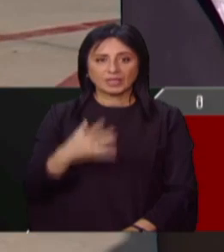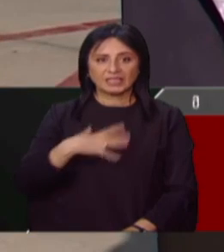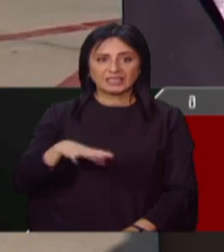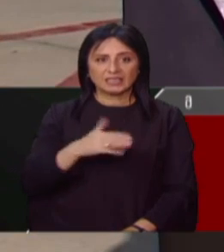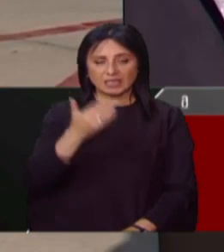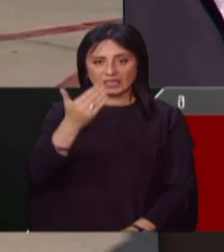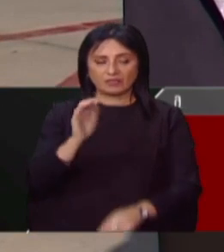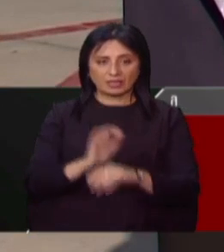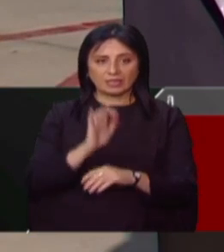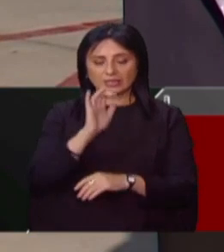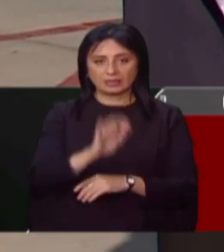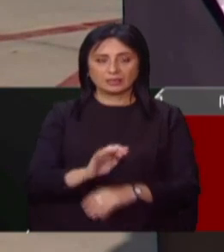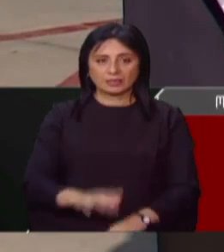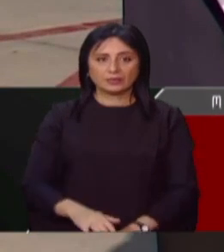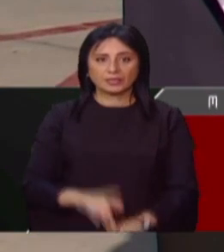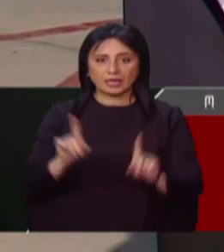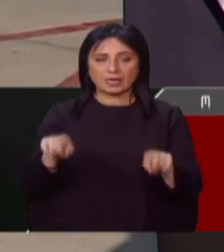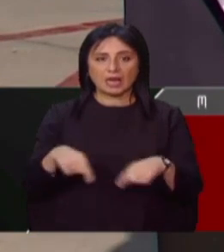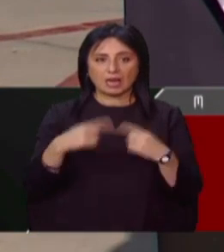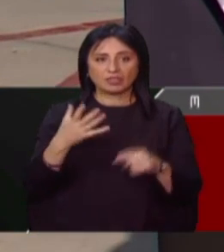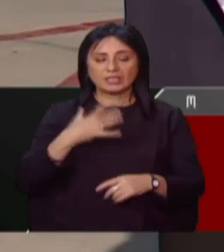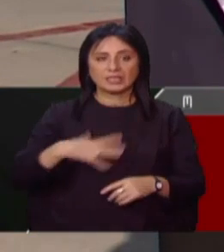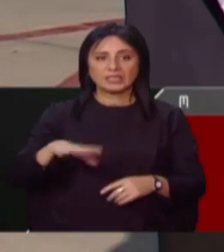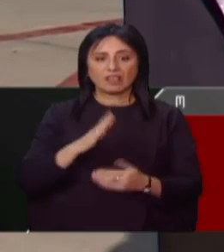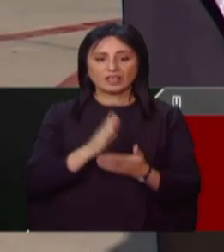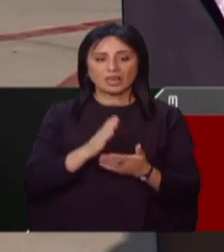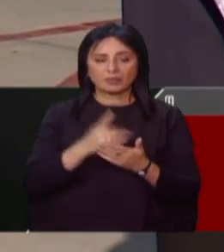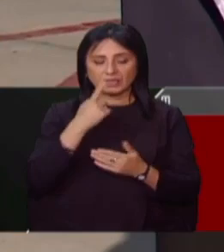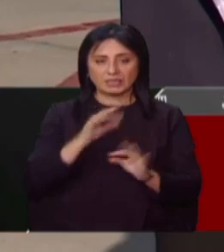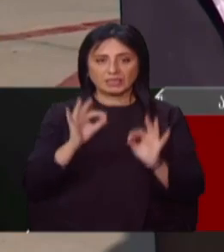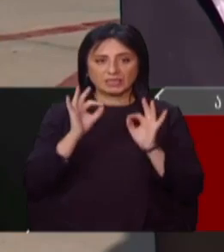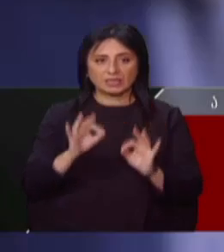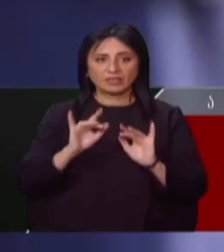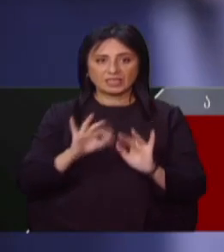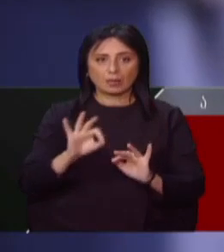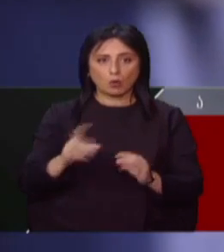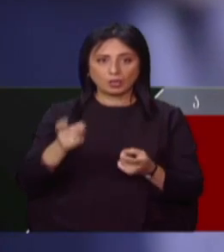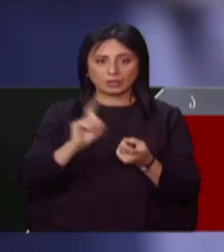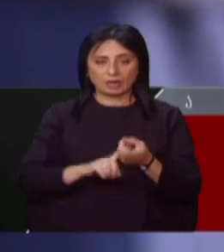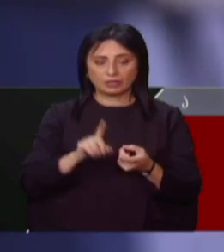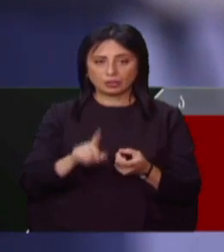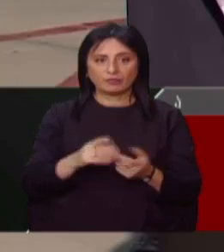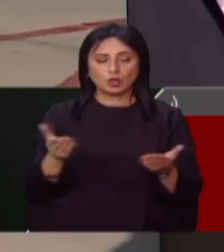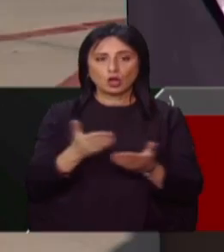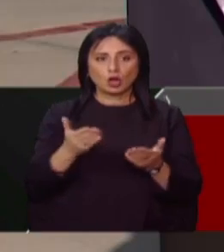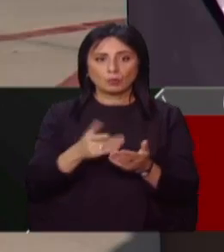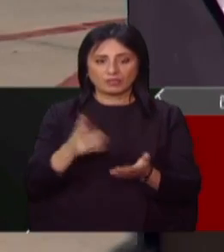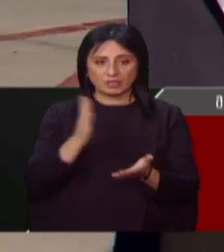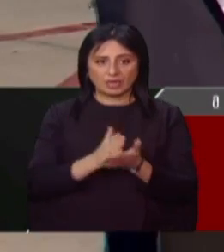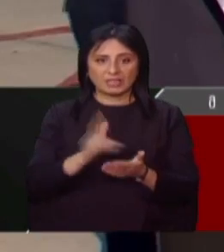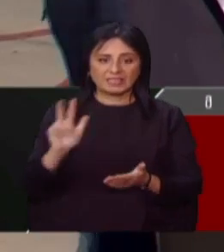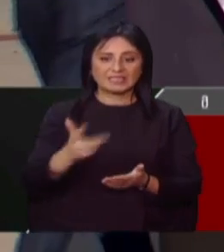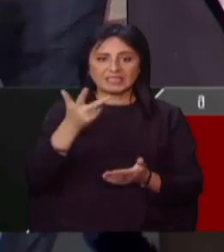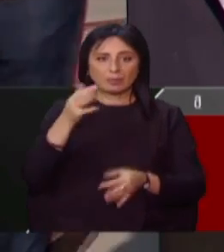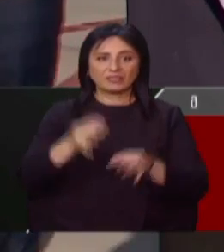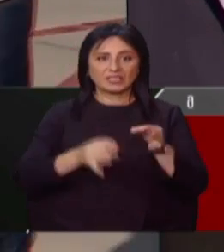საქართველოში თქვენი ექსტრადიცია განხორციელდა საქართველოში არსებულ სისხლის სამართლის საქმესთან დაკავშირებით, რომელზეც დამდგარია